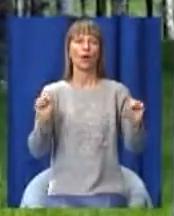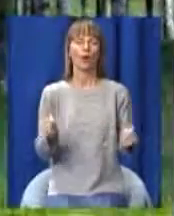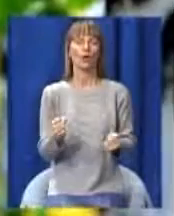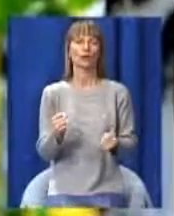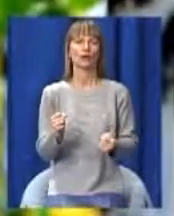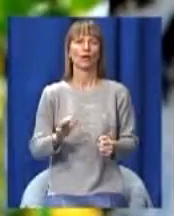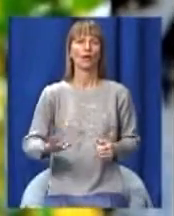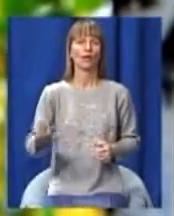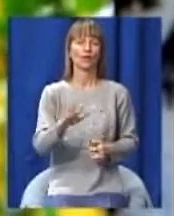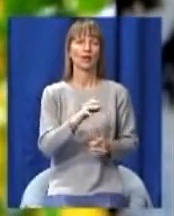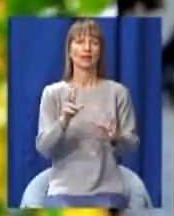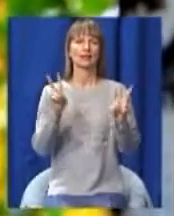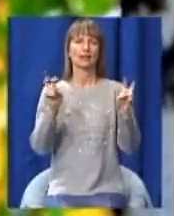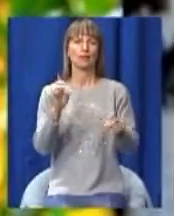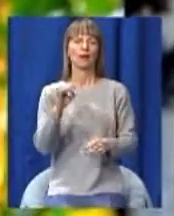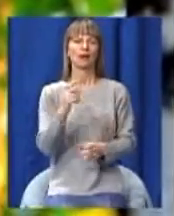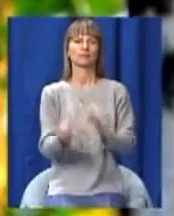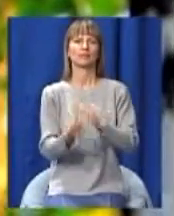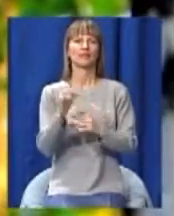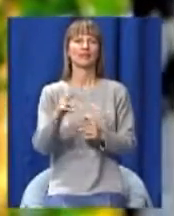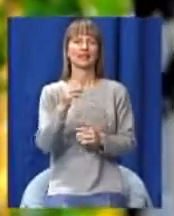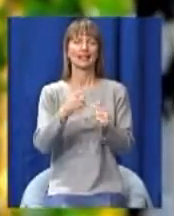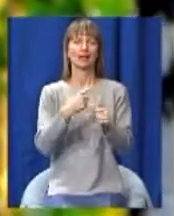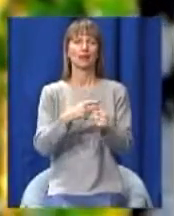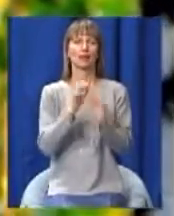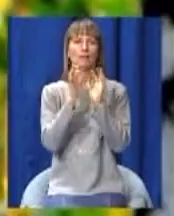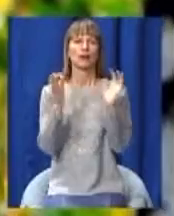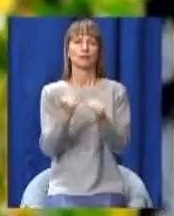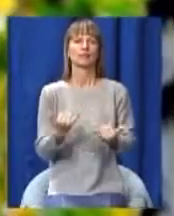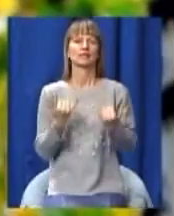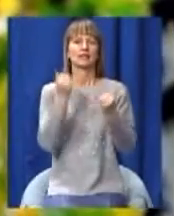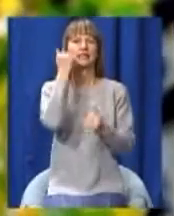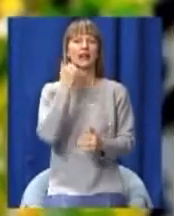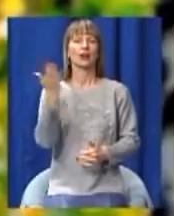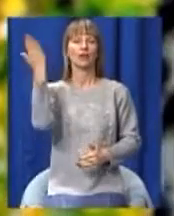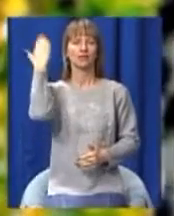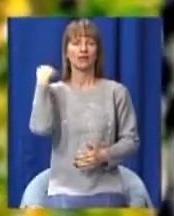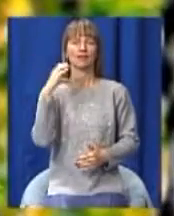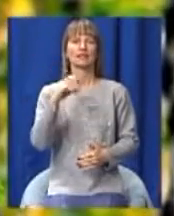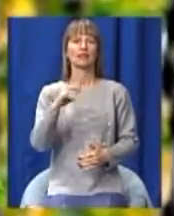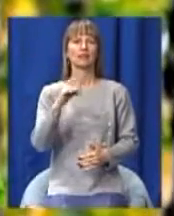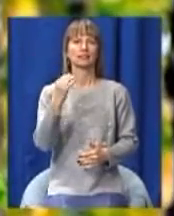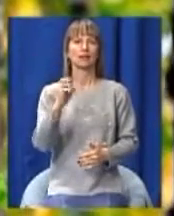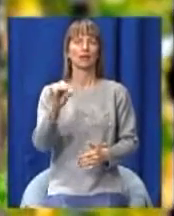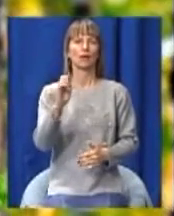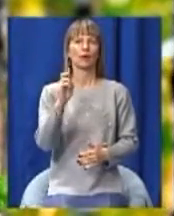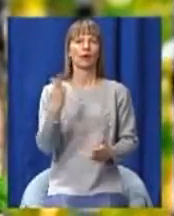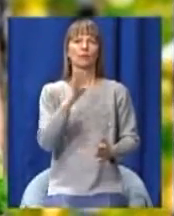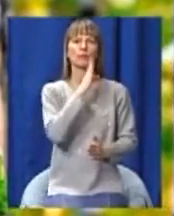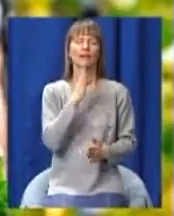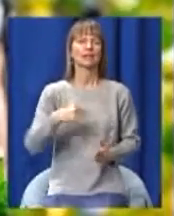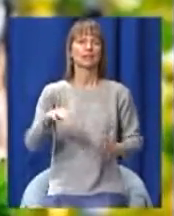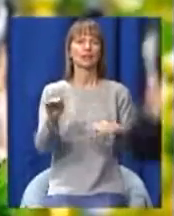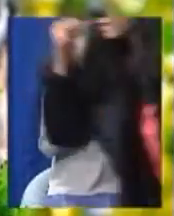північних округах. Назва берези походить від імені – Берегиня, присвяченій стародавній та слов'янській богині, яка була матір'ю всіх